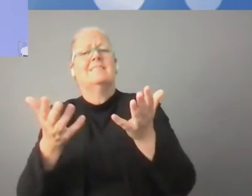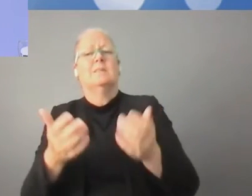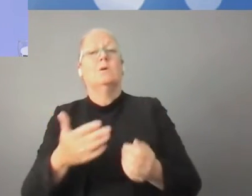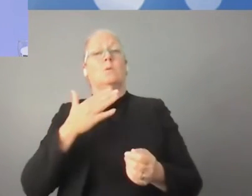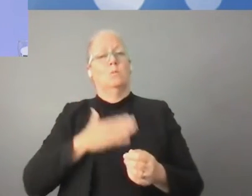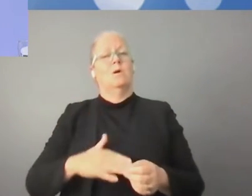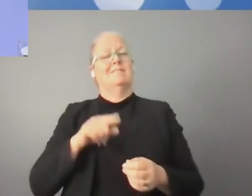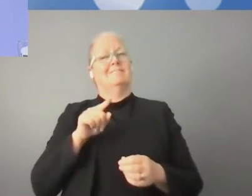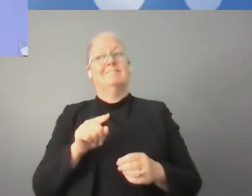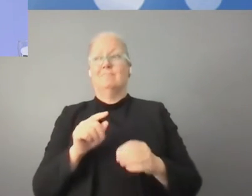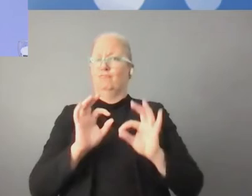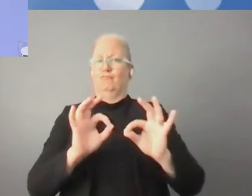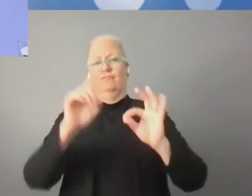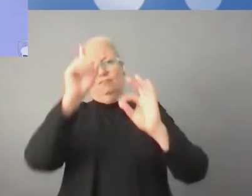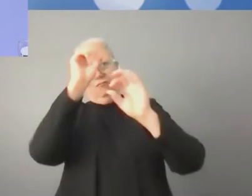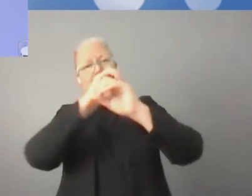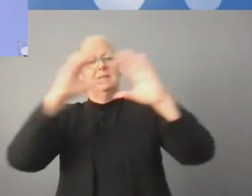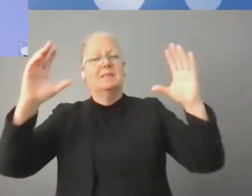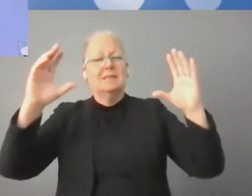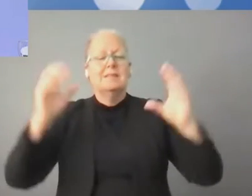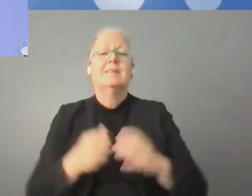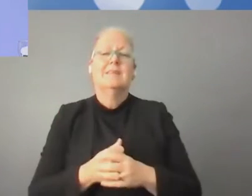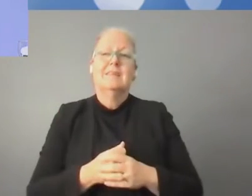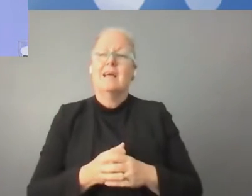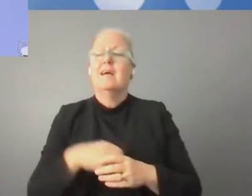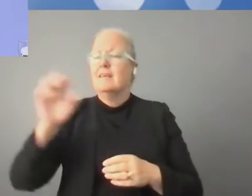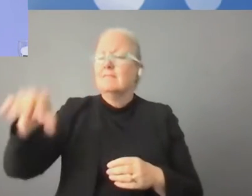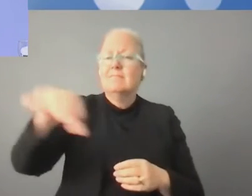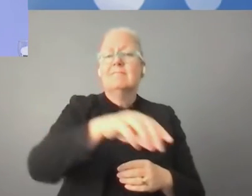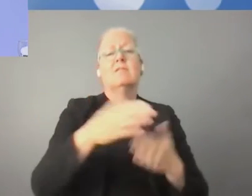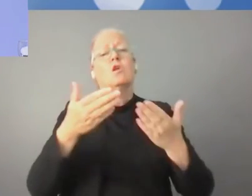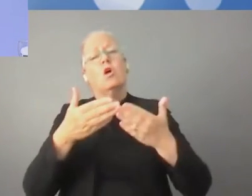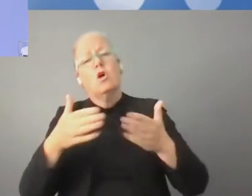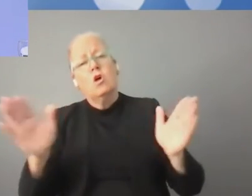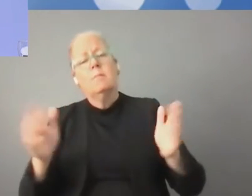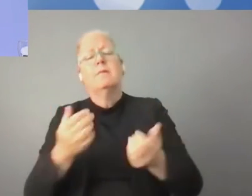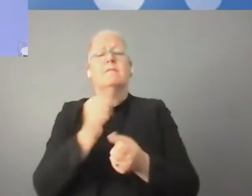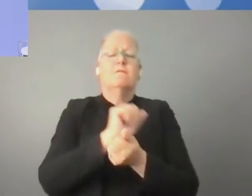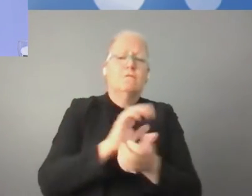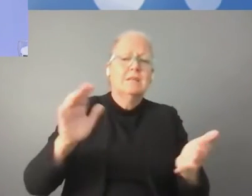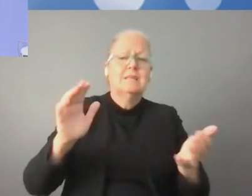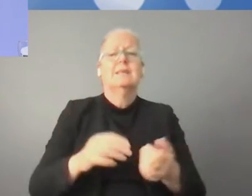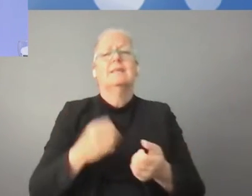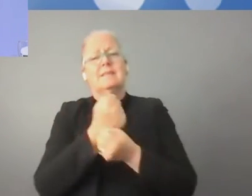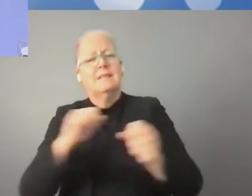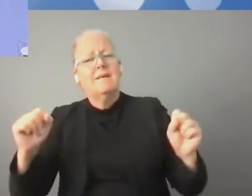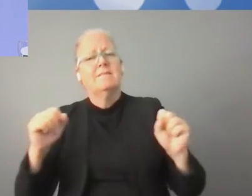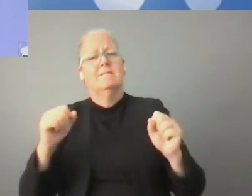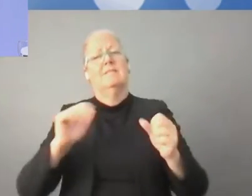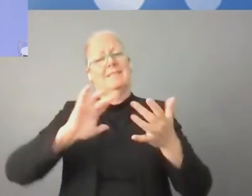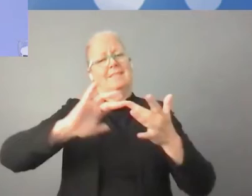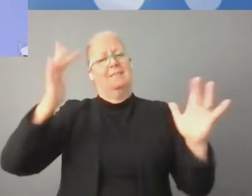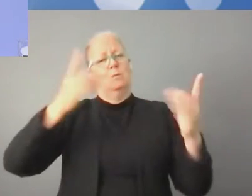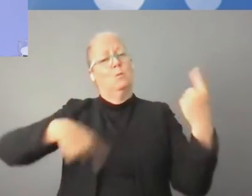должно быть многостороннее сотрудничество, внедряющее важнейшие элементы этого видения. Дело в том, чтобы интернет